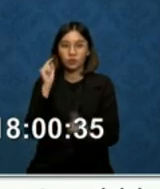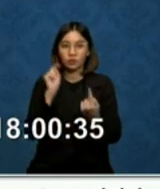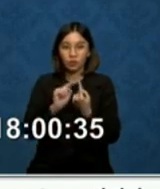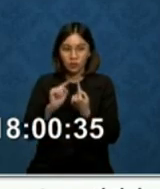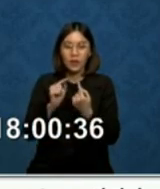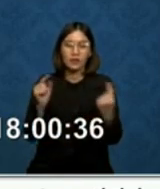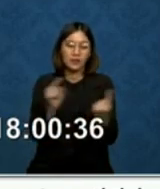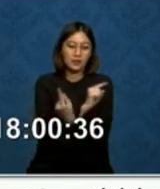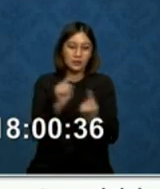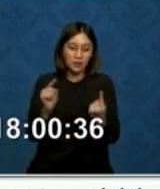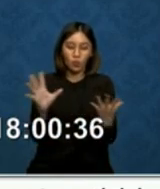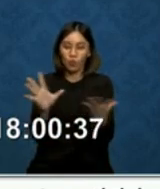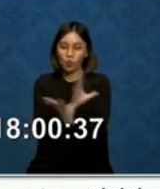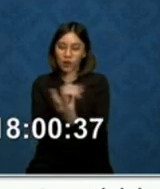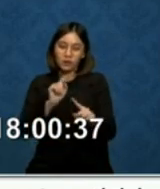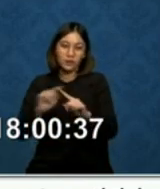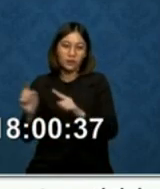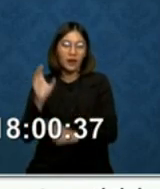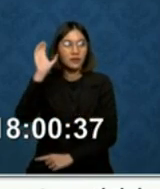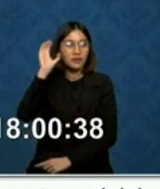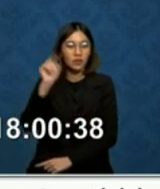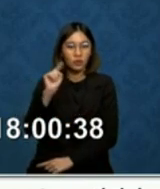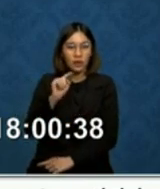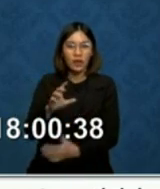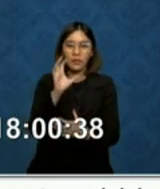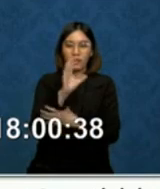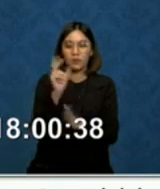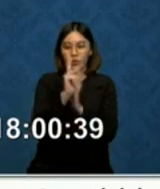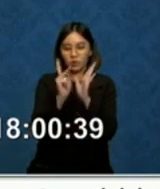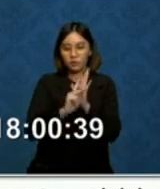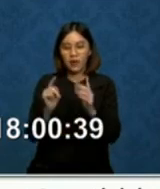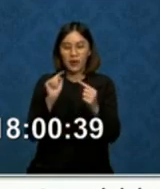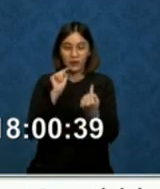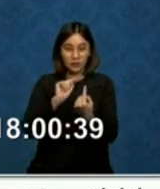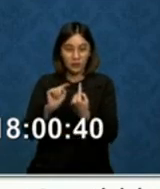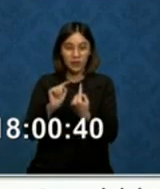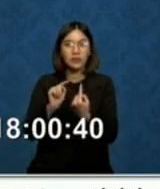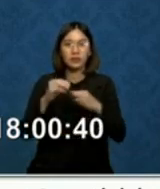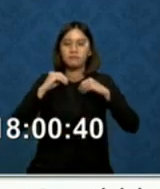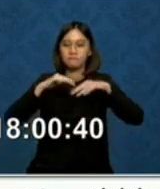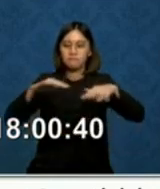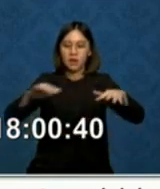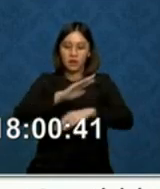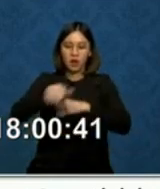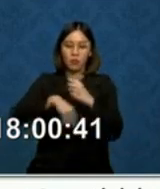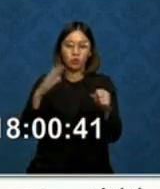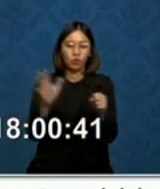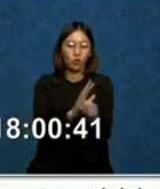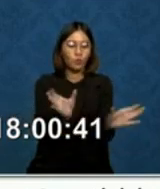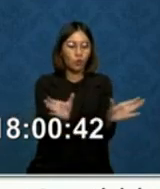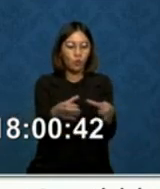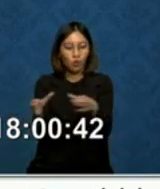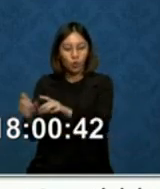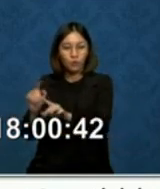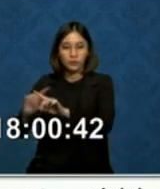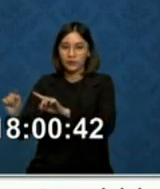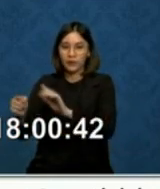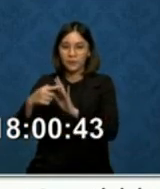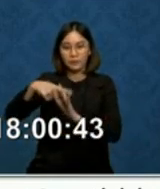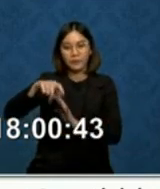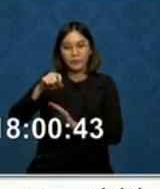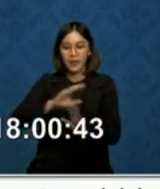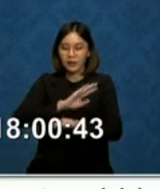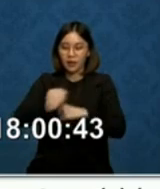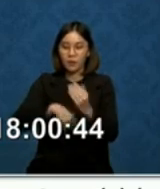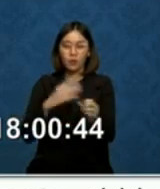ในสังคมพหุวัฒนธรรมและความเชื่อว่าการบังคับใช้กฎหมายนี้จะบังคับใช้อย่างทั่วถึงทุกกลุ่มเพศสภาพนะ